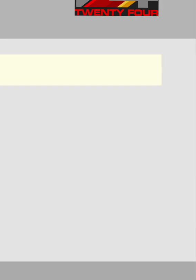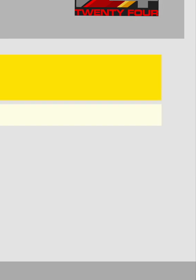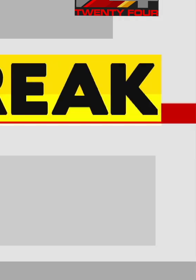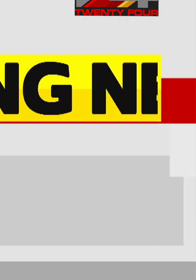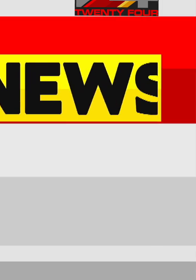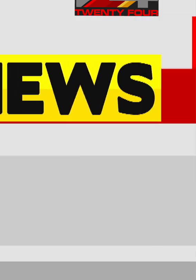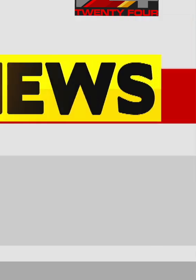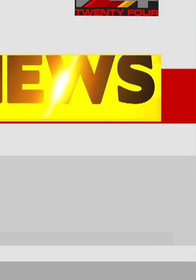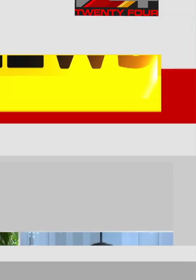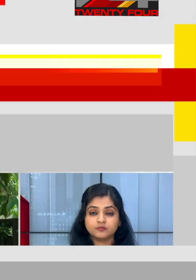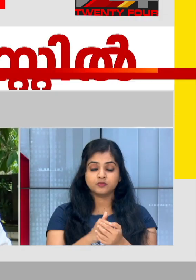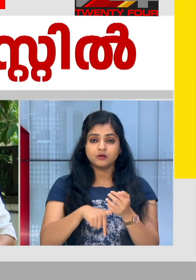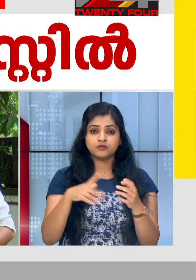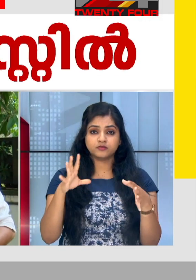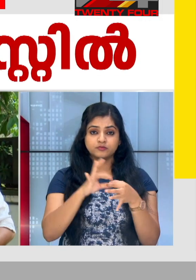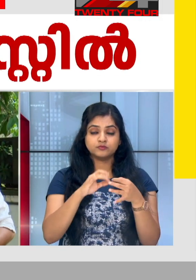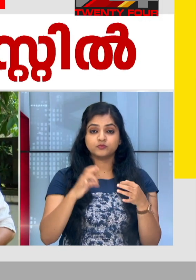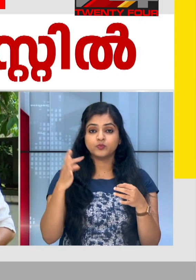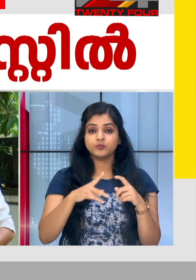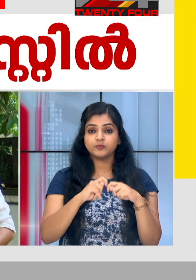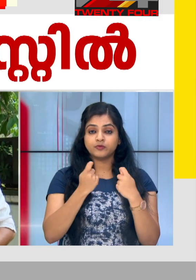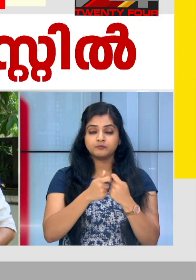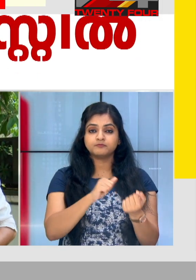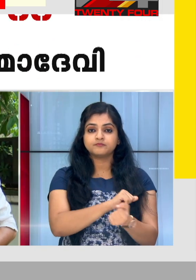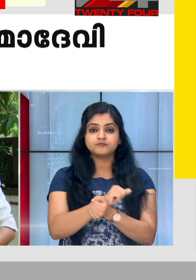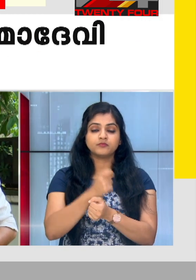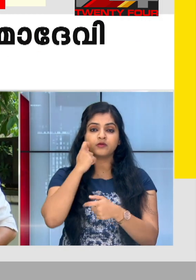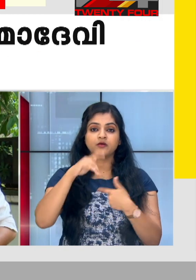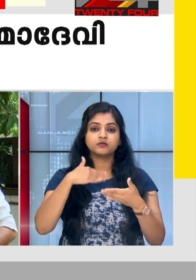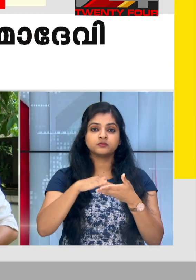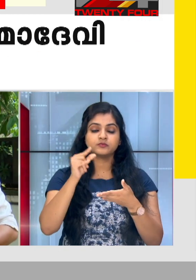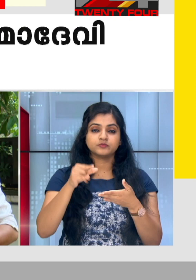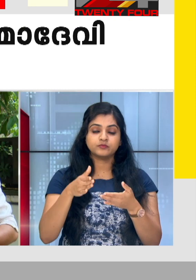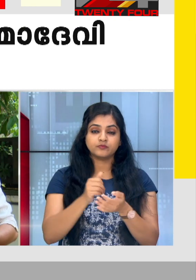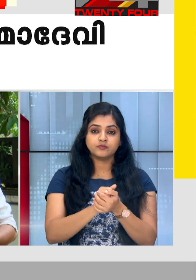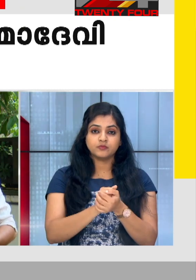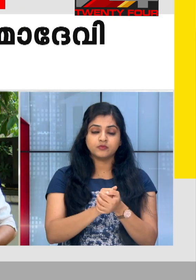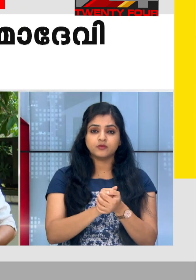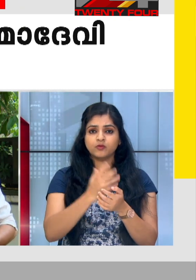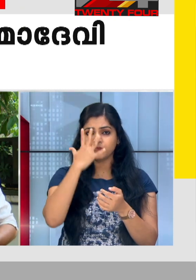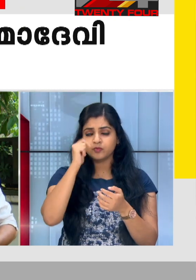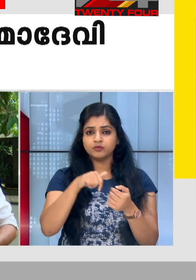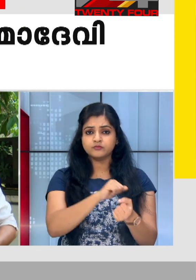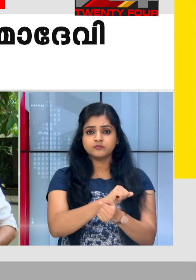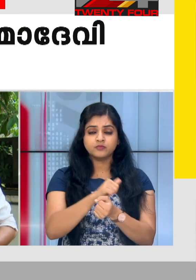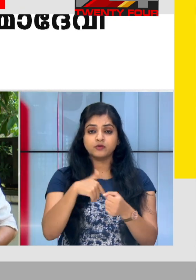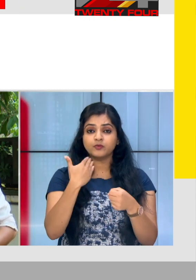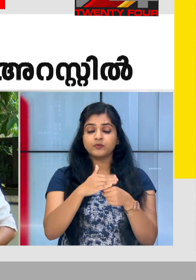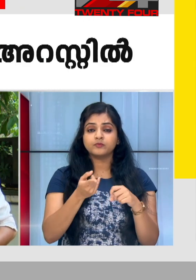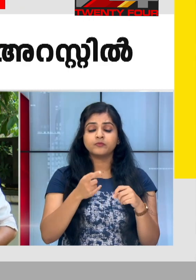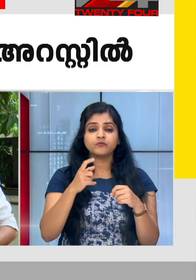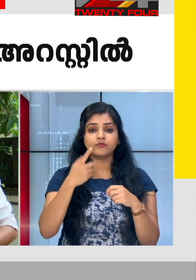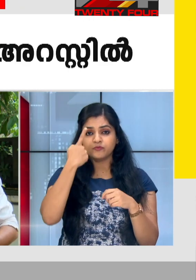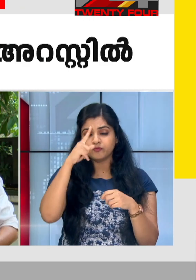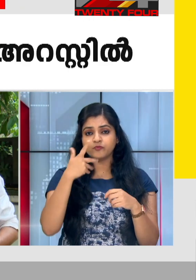ഇതിൻ്റെ അടിസ്ഥാനത്തിലാണ് പുതിയ അന്വേഷണ സംഘം ഇപ്പോൾ അറസ്റ്റ് എന്ന നടപടിക്രമത്തിലേക്ക് കടന്നിരിക്കുന്നത്. എന്തുകൊണ്ടാണ് ഇത്തരത്തിൽ അറസ്റ്റ്, ഈ കൊലപാതകത്തിലേക്ക് കടന്നത് എന്നതിനെക്കുറിച്ച്